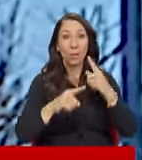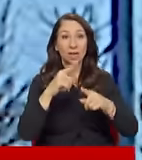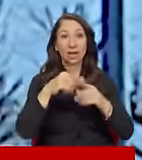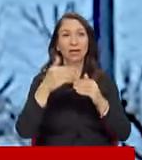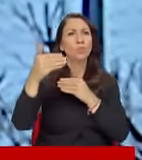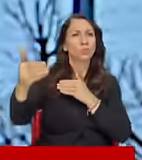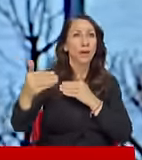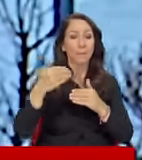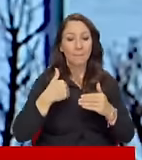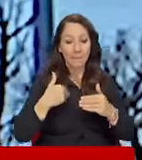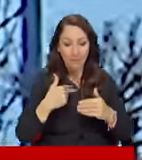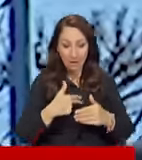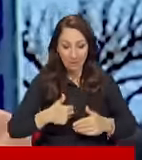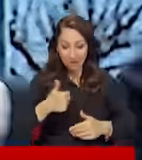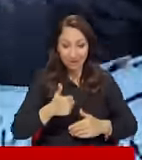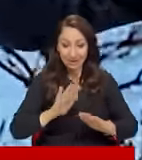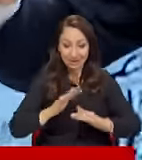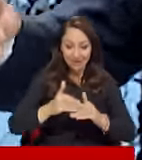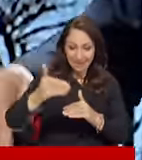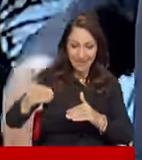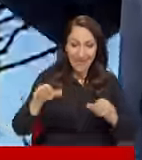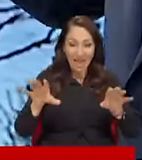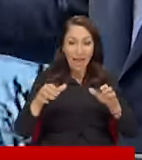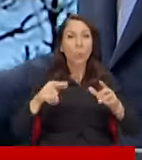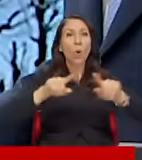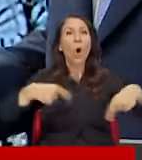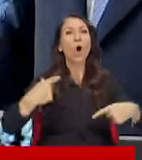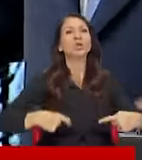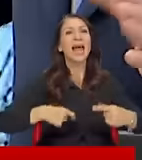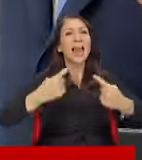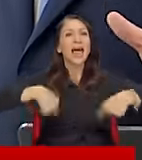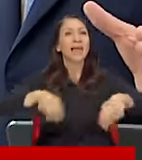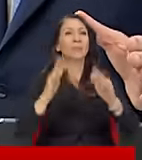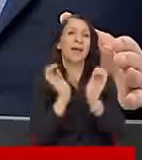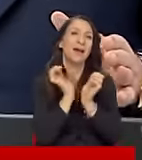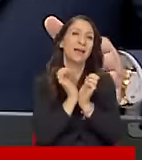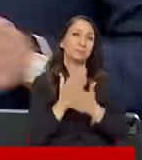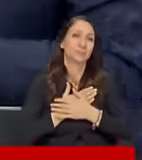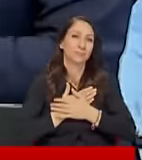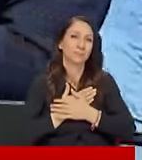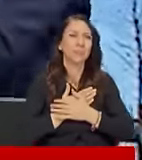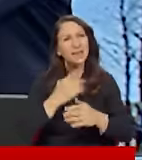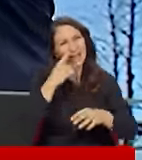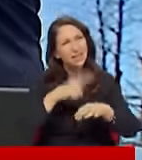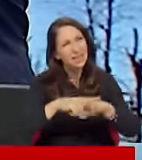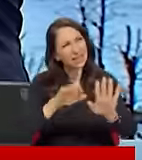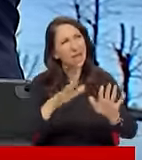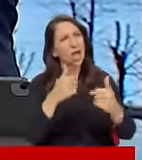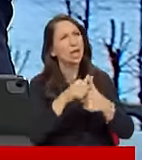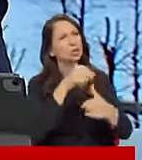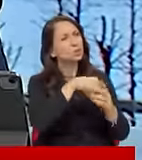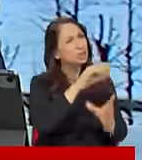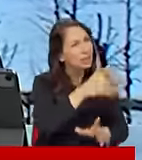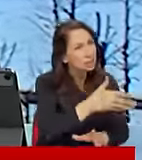siyasetten uzak benim makamımın etki alanının dışında yaşamları olan bir aileye sahibim. Bu inanın eşim için